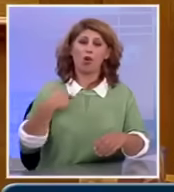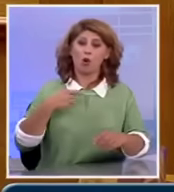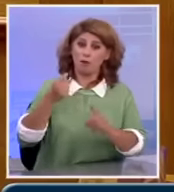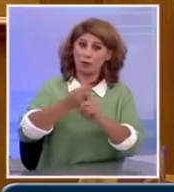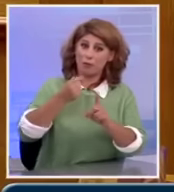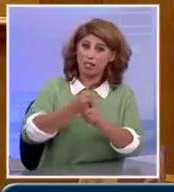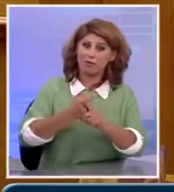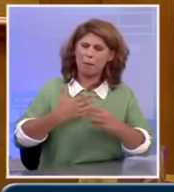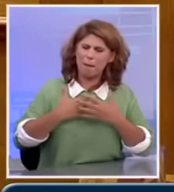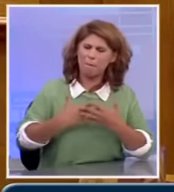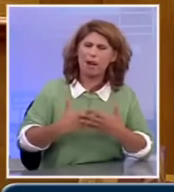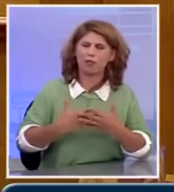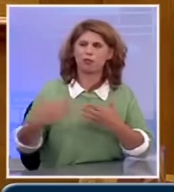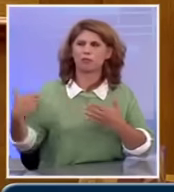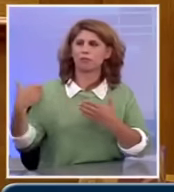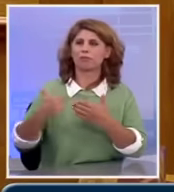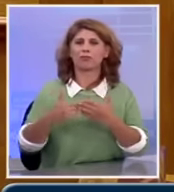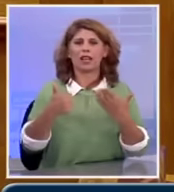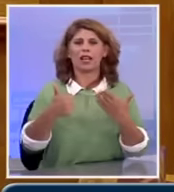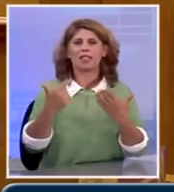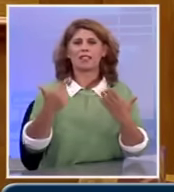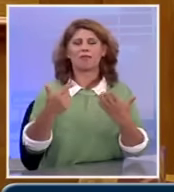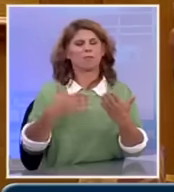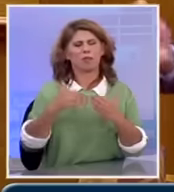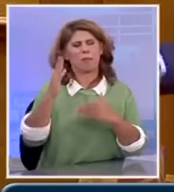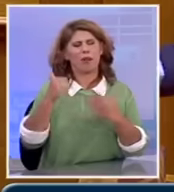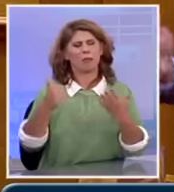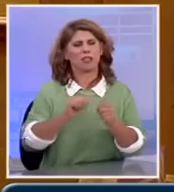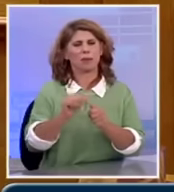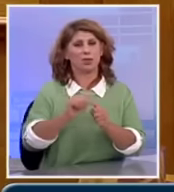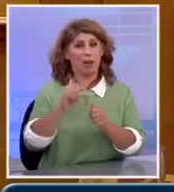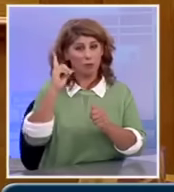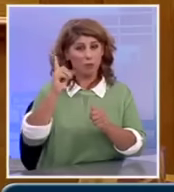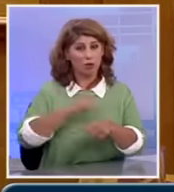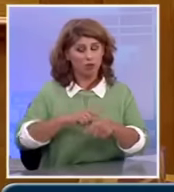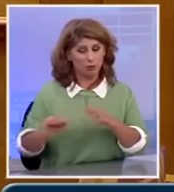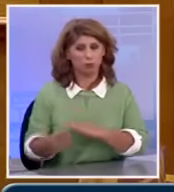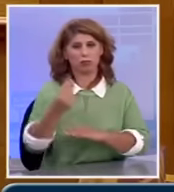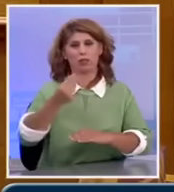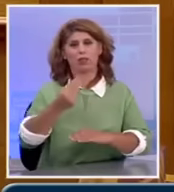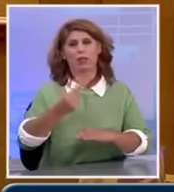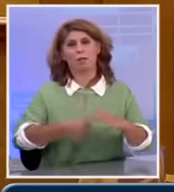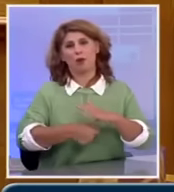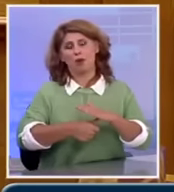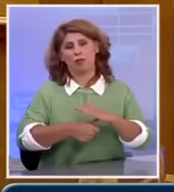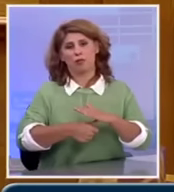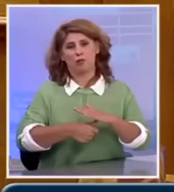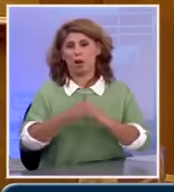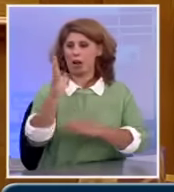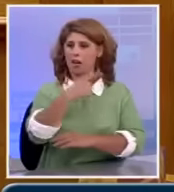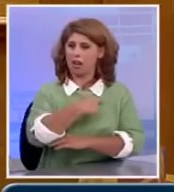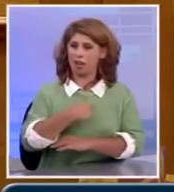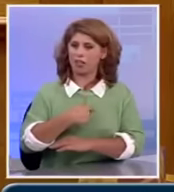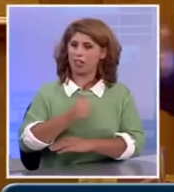μανία εδώ και έι και πλέον μήνες από την πρώτη μέρα που εξελέγει καναλάρχες ιδιοκτήτες